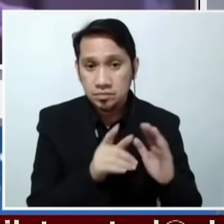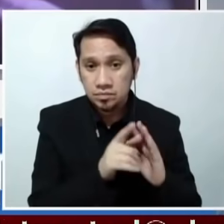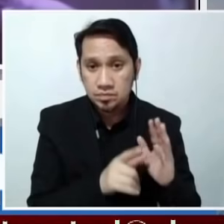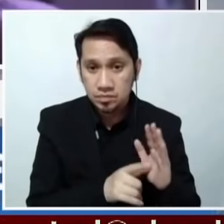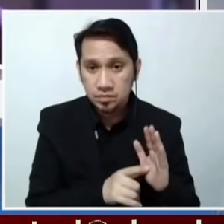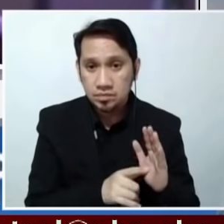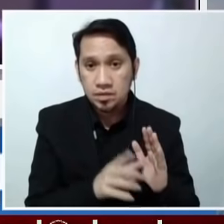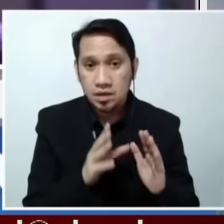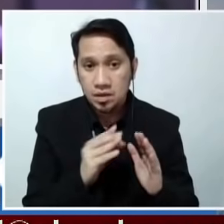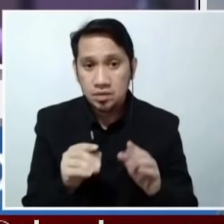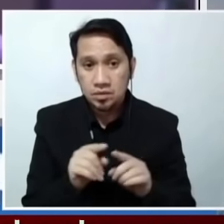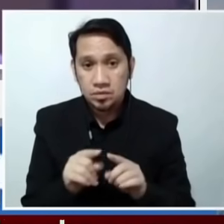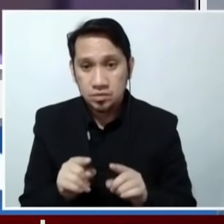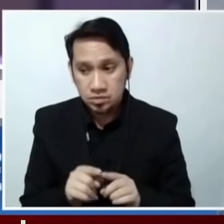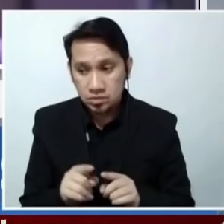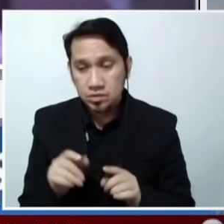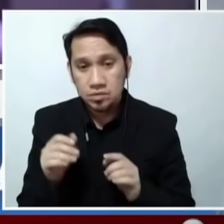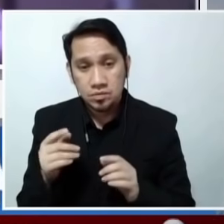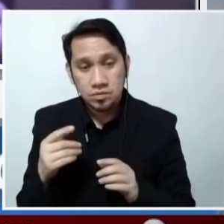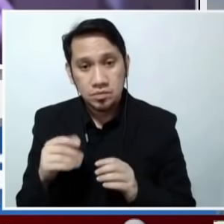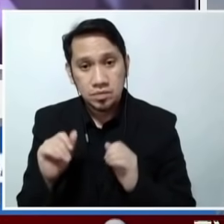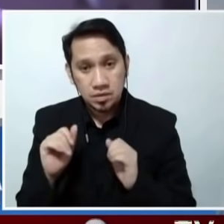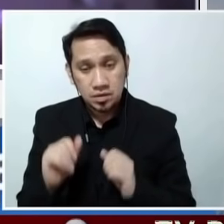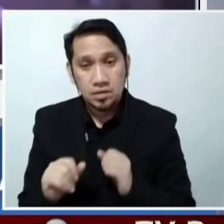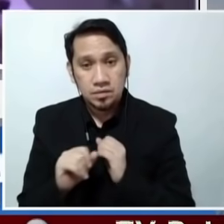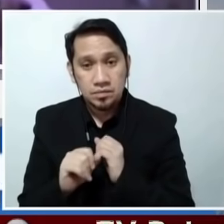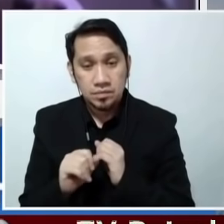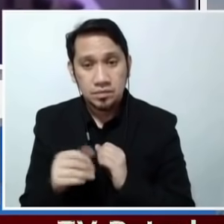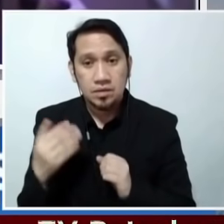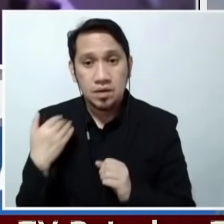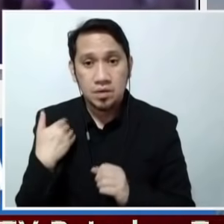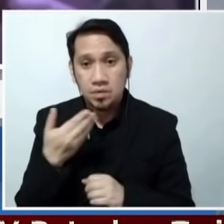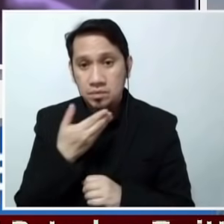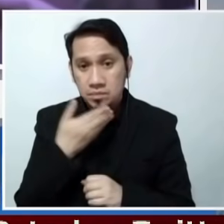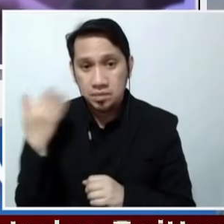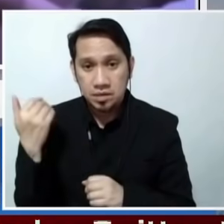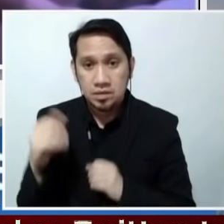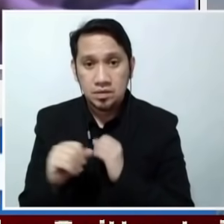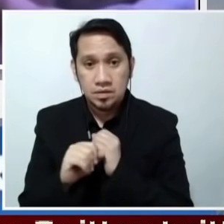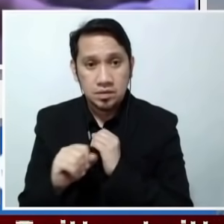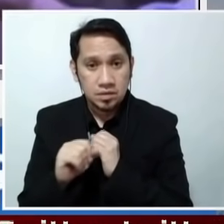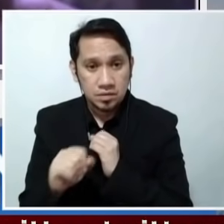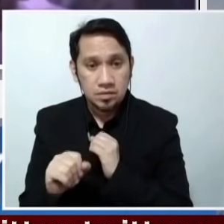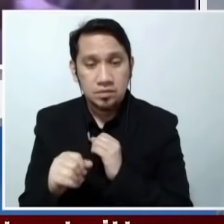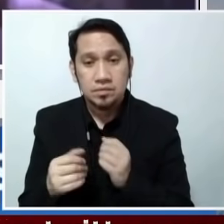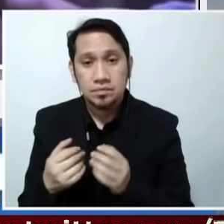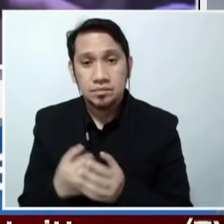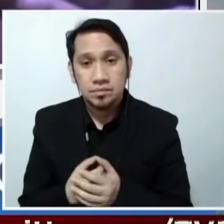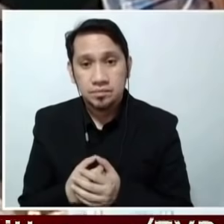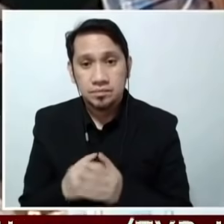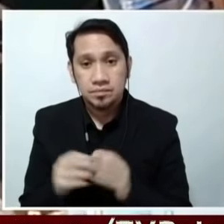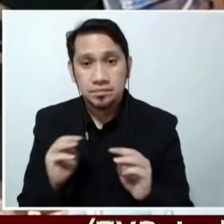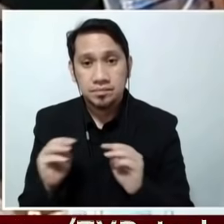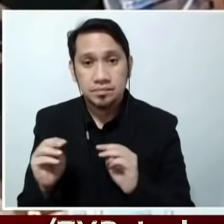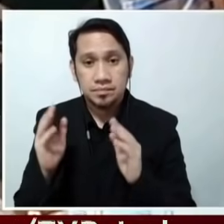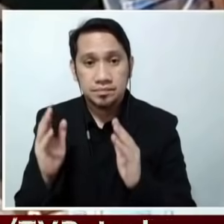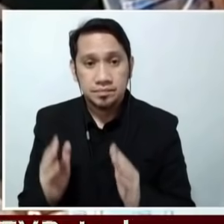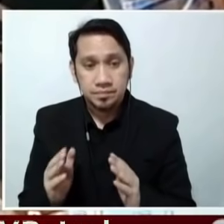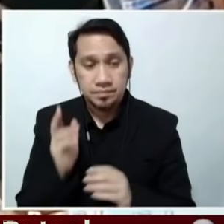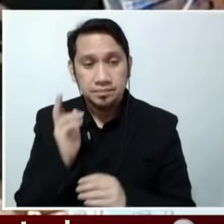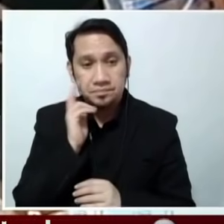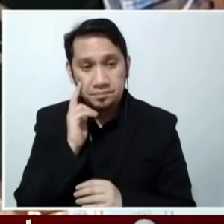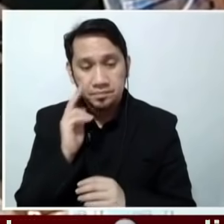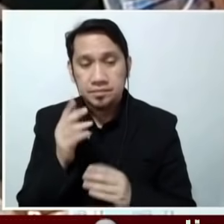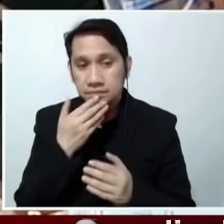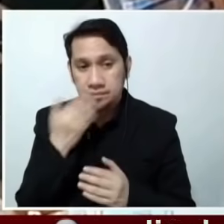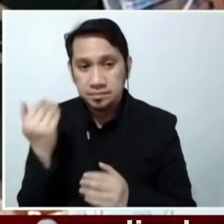And sabi ko nga sa campaign, he will be our best campaign endorser, campaign manager. Tikom pa ang